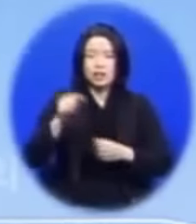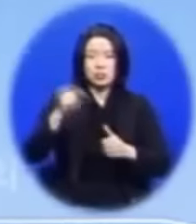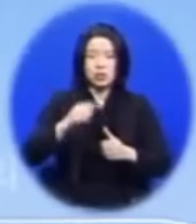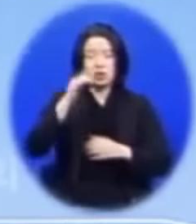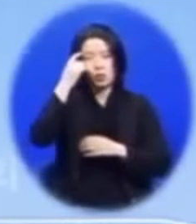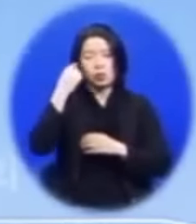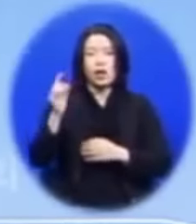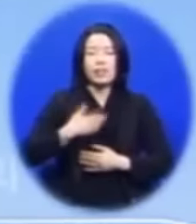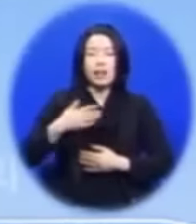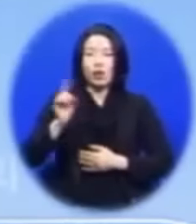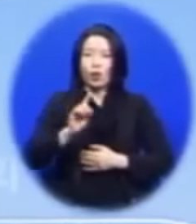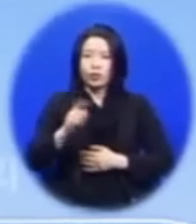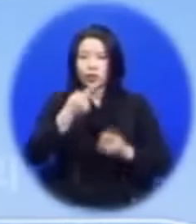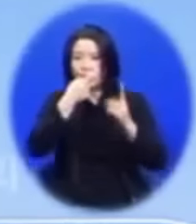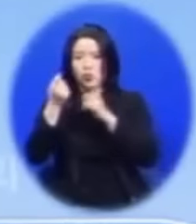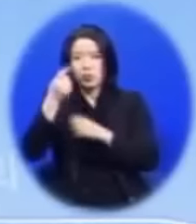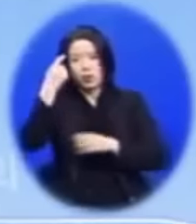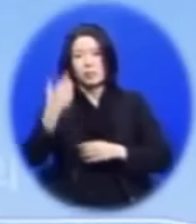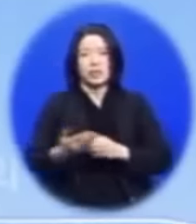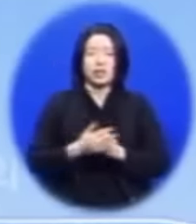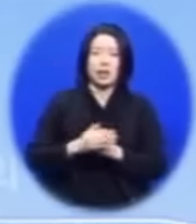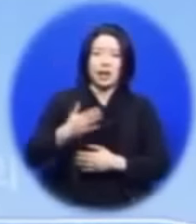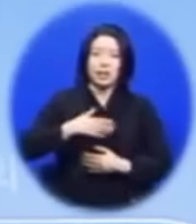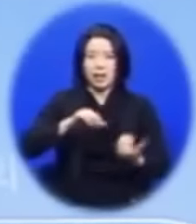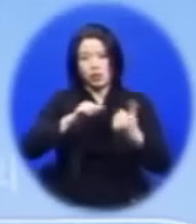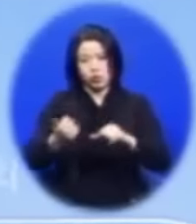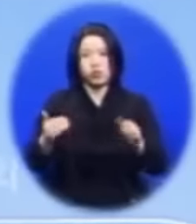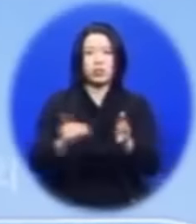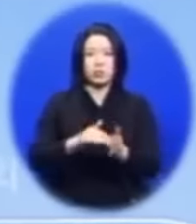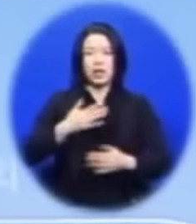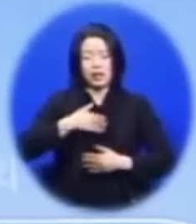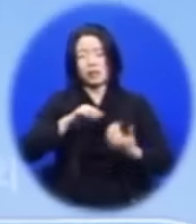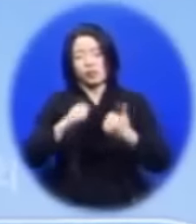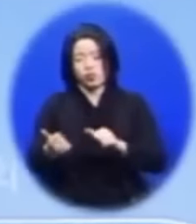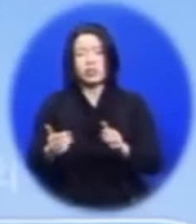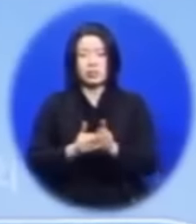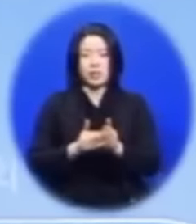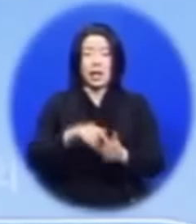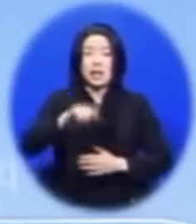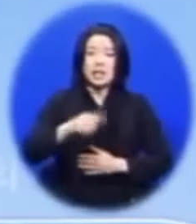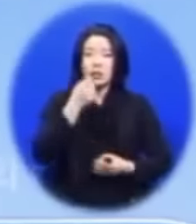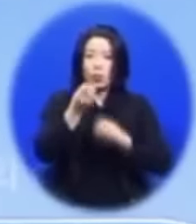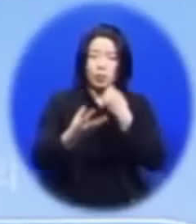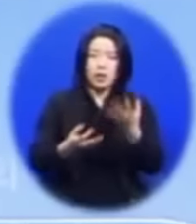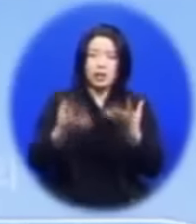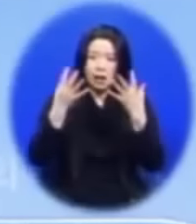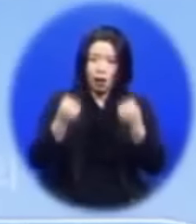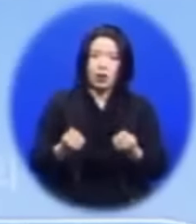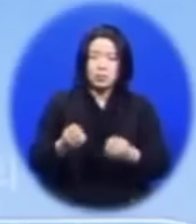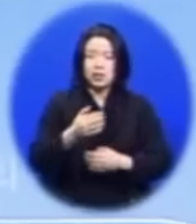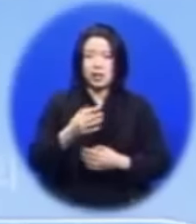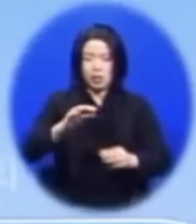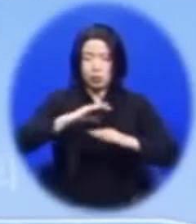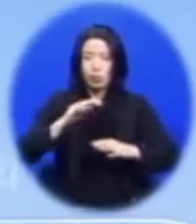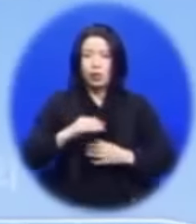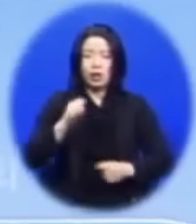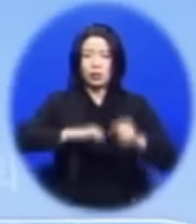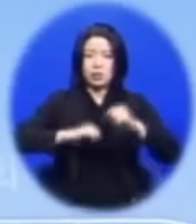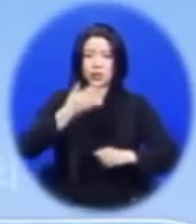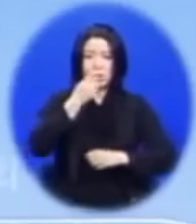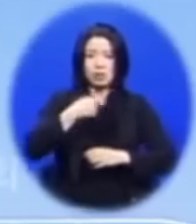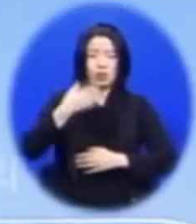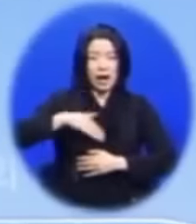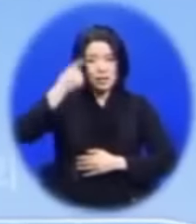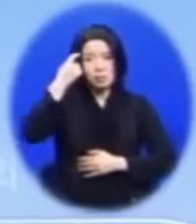어떻게 유혹합니다 나는 죽었습니다 나는 죽었습니다이 고백이 얼마나 놀라운 역사인 줄